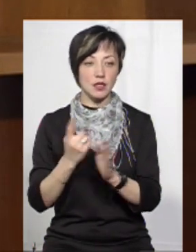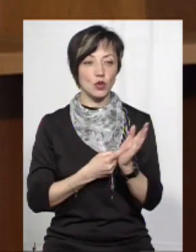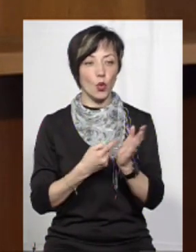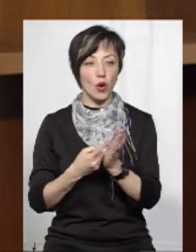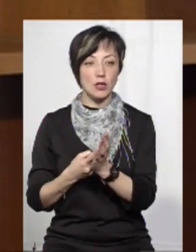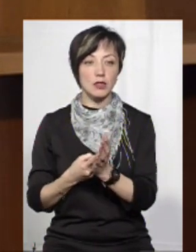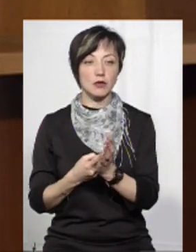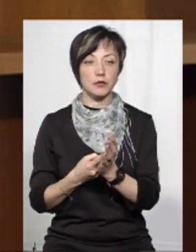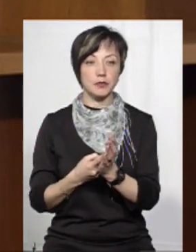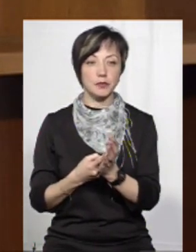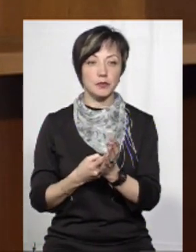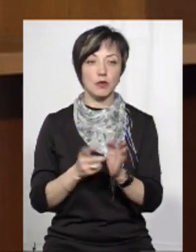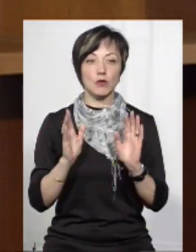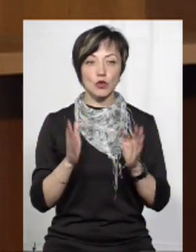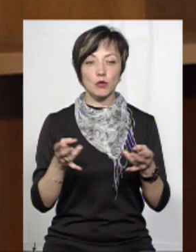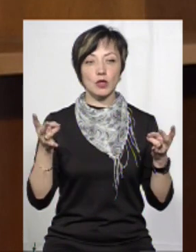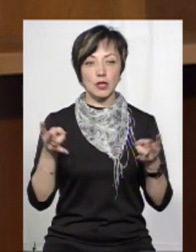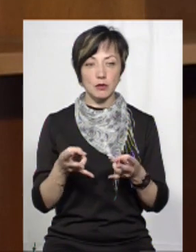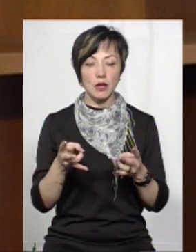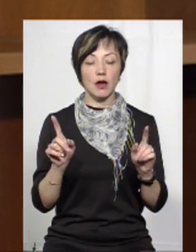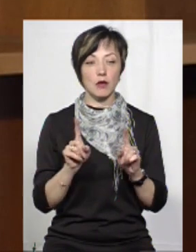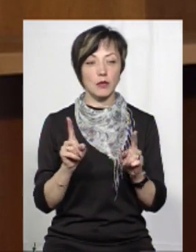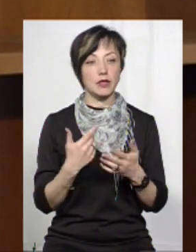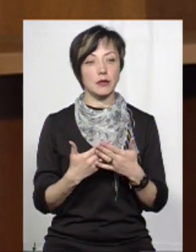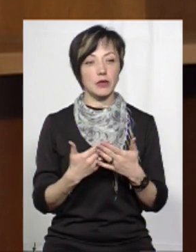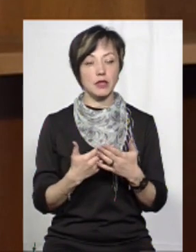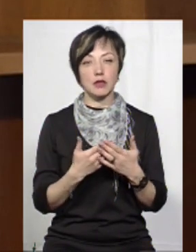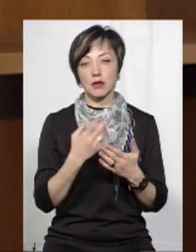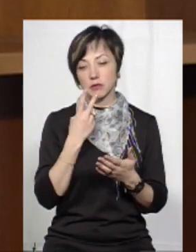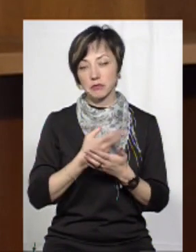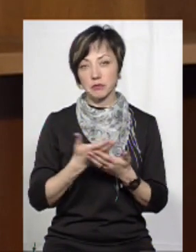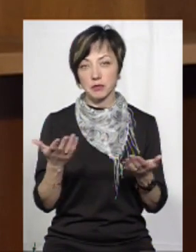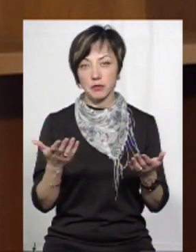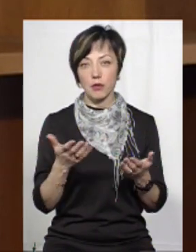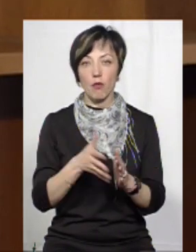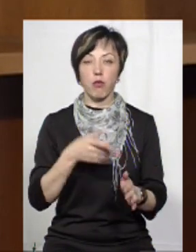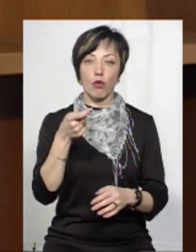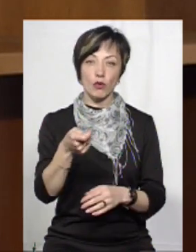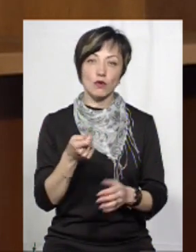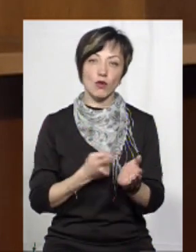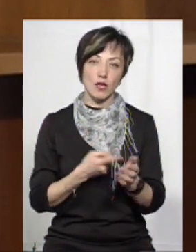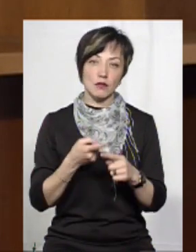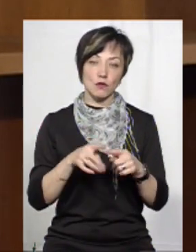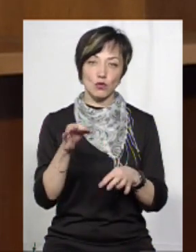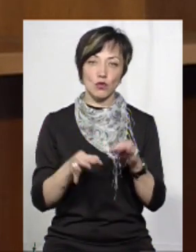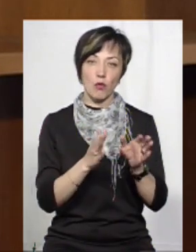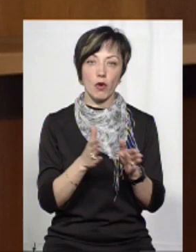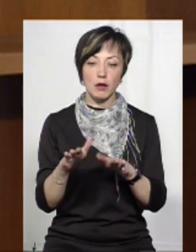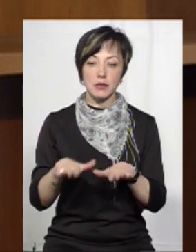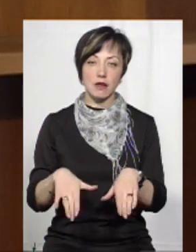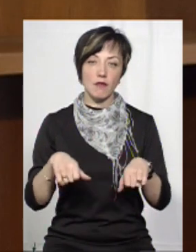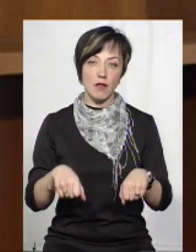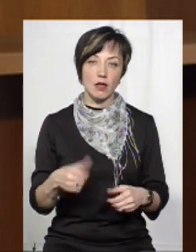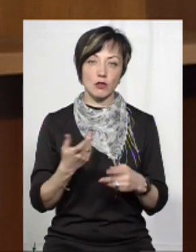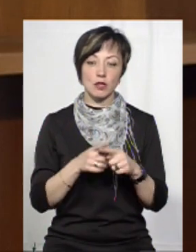докази, вони будуть потрібні, аби, наприклад, пред'явити позов, довести це в судовому порядку до місцевої влади,